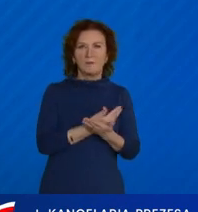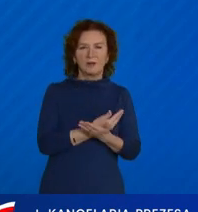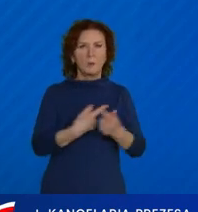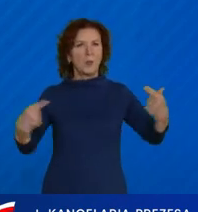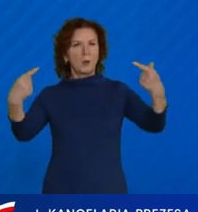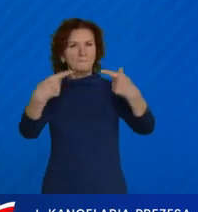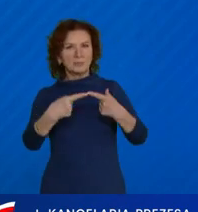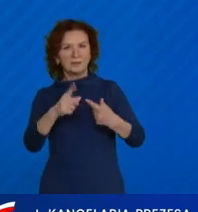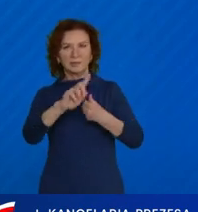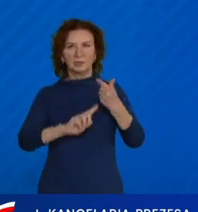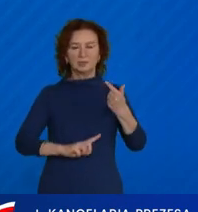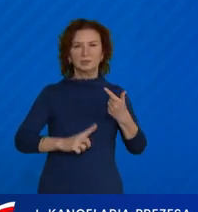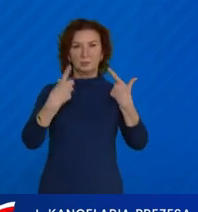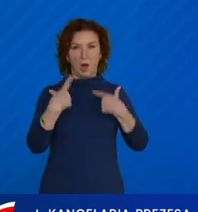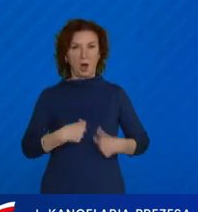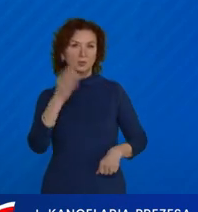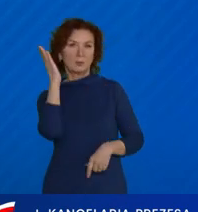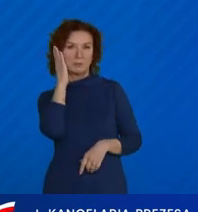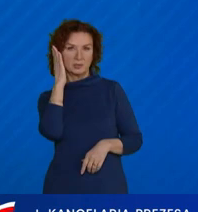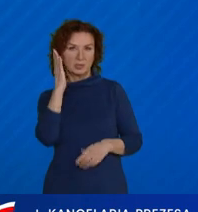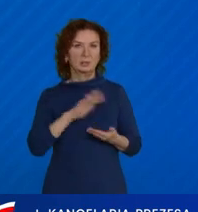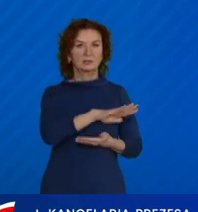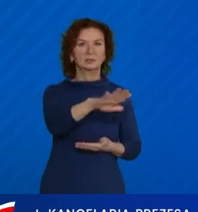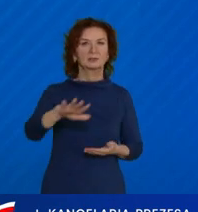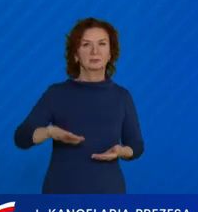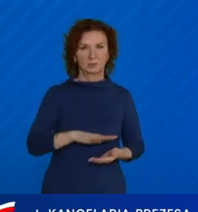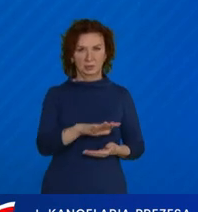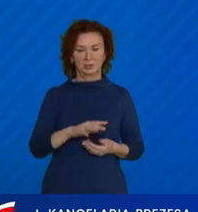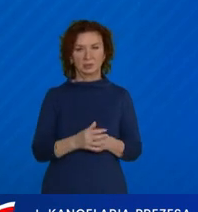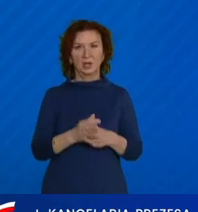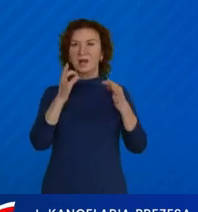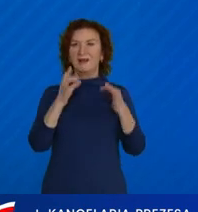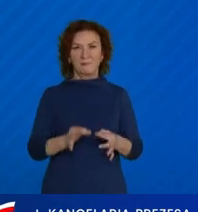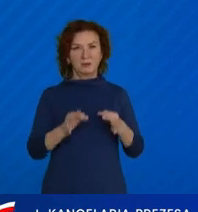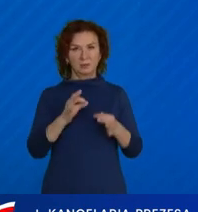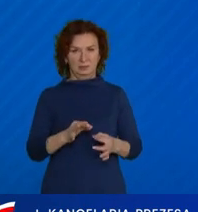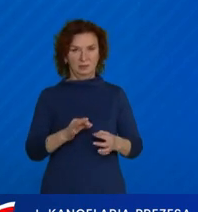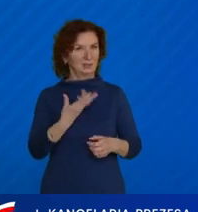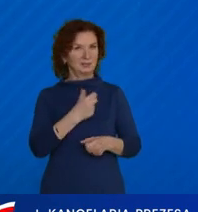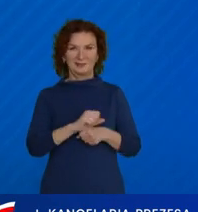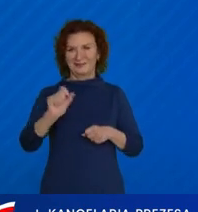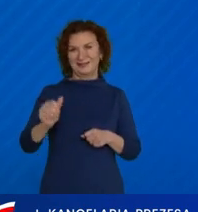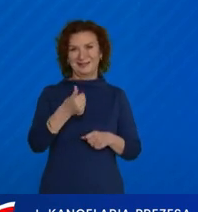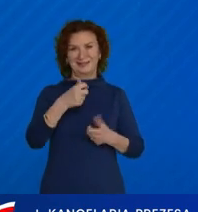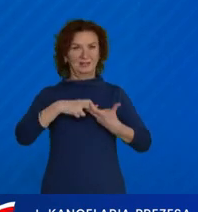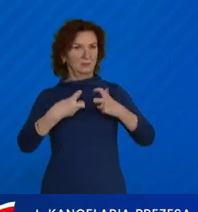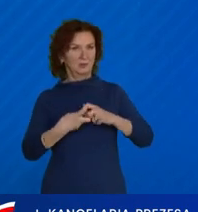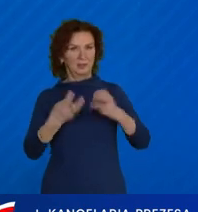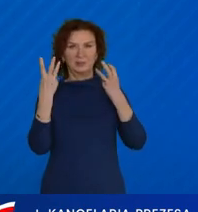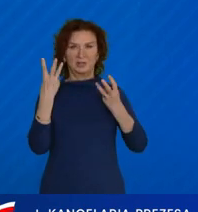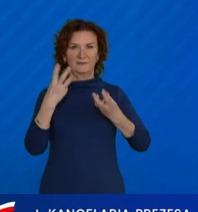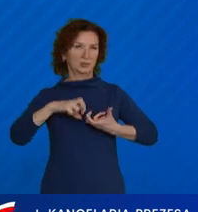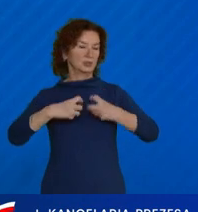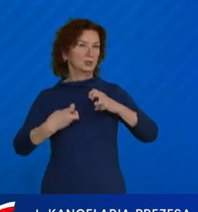danym powiecie, na danym obszarze. Bo dzisiaj, podkreślę znowu, nie jest jedynym problemem, czy zasadniczym